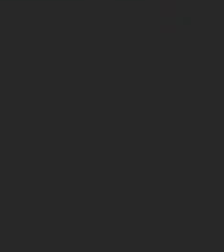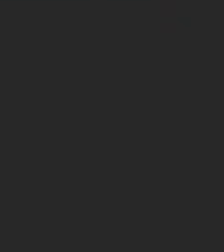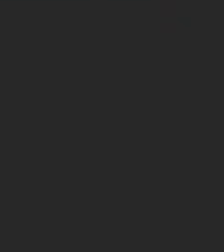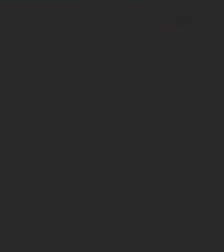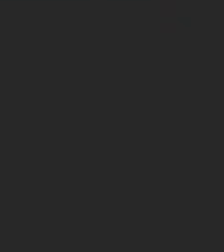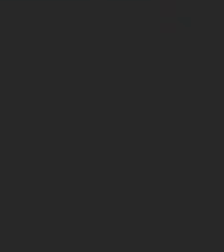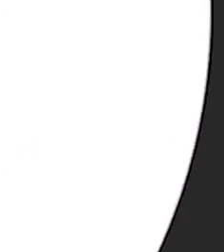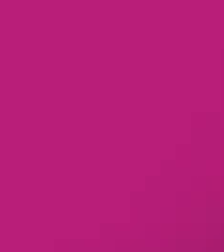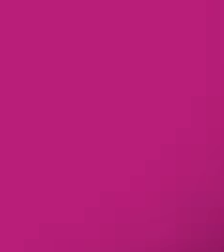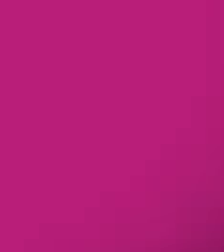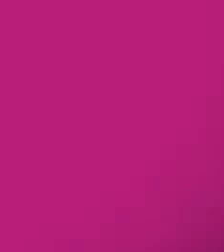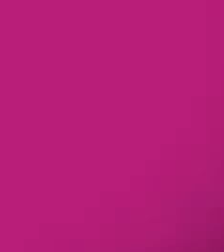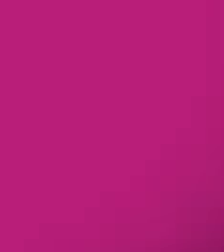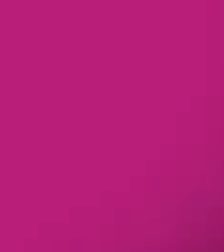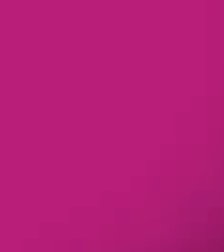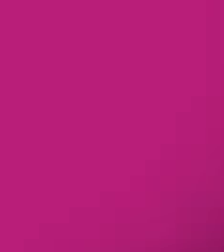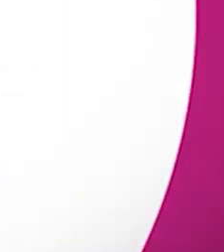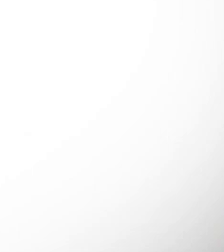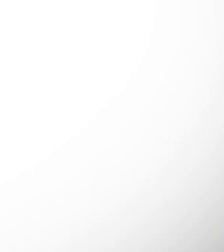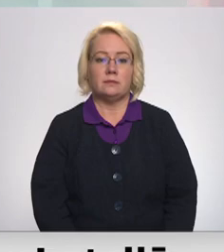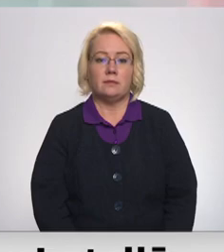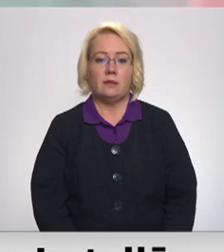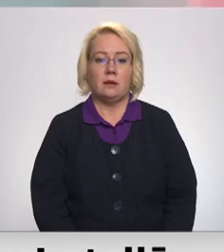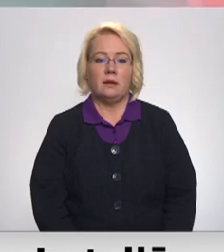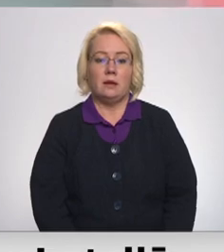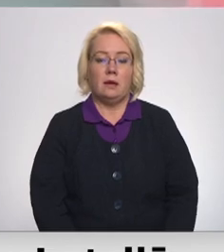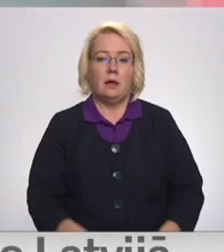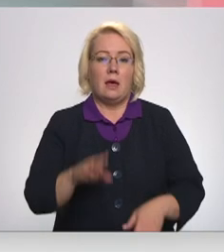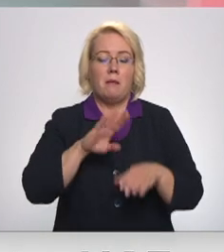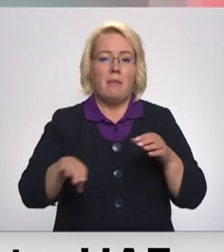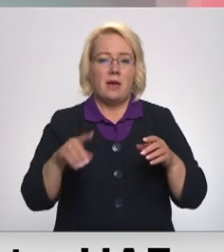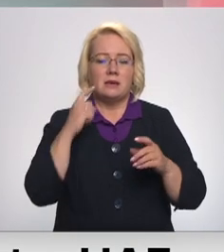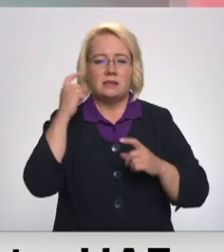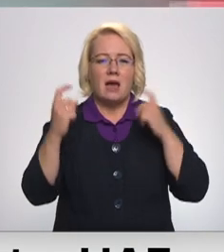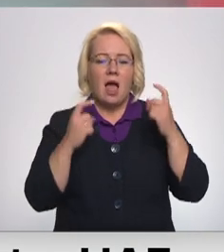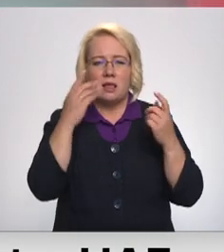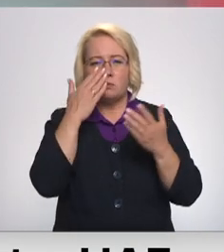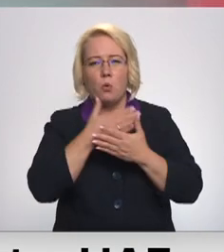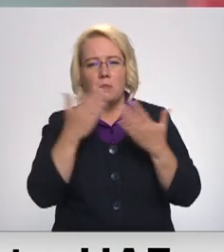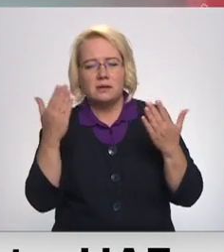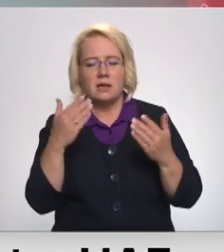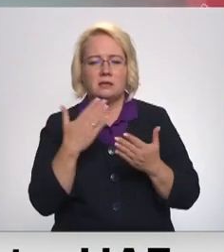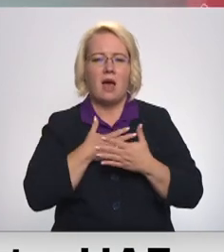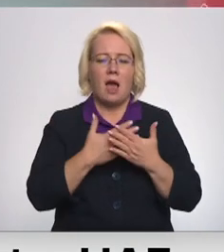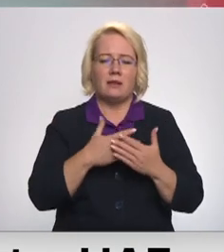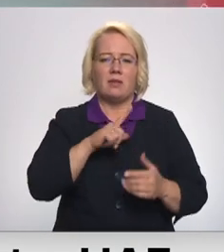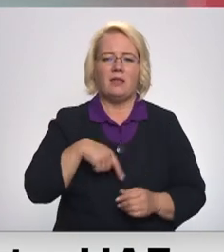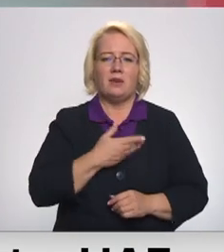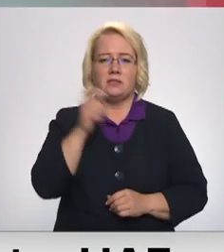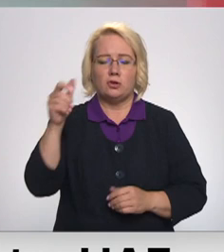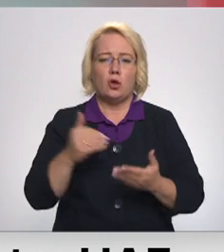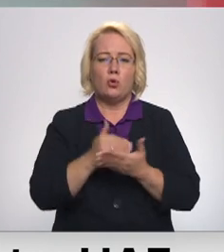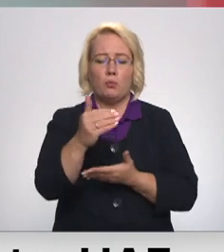Re, viss ēters ir te! Bez skaļas publicitātes aktīvi Latvijas iedzīvotāji turpina